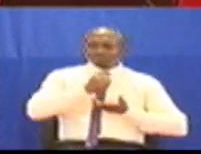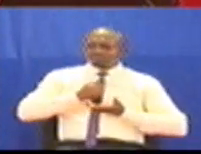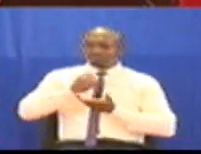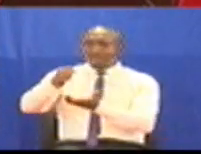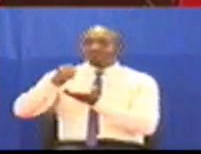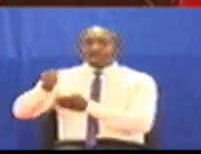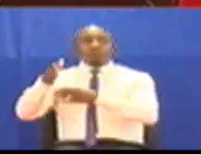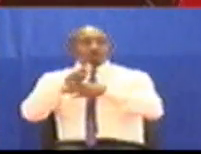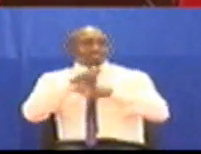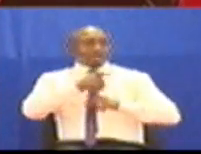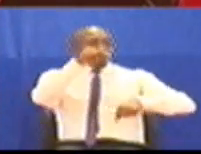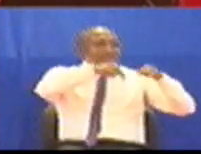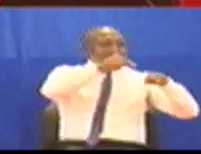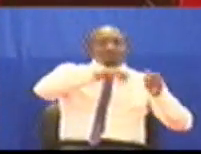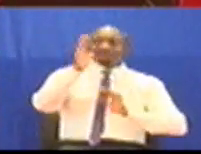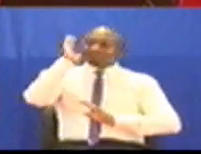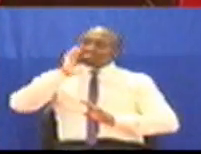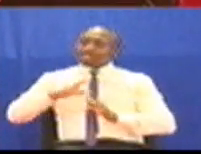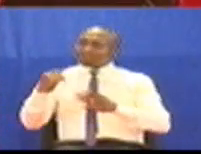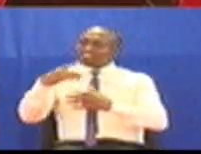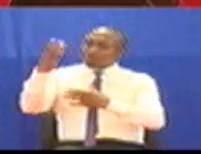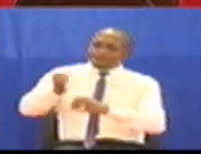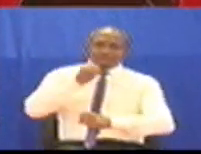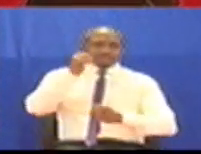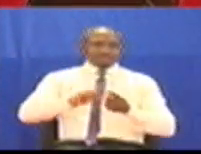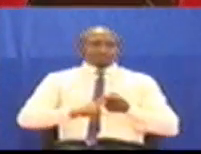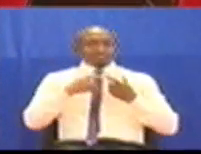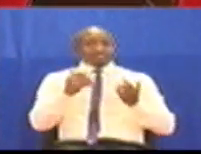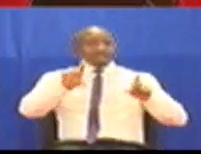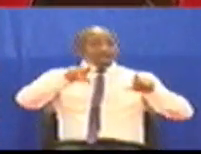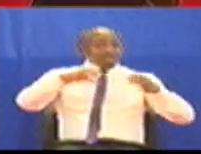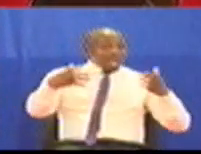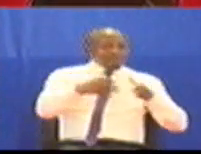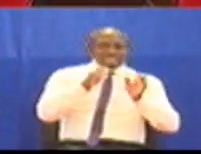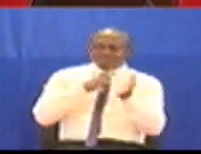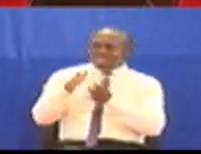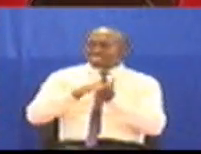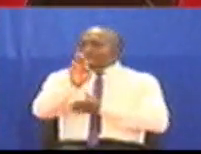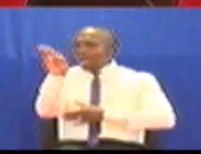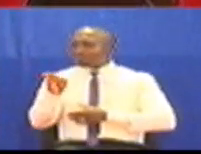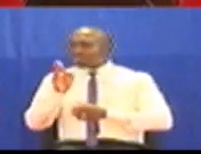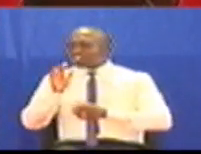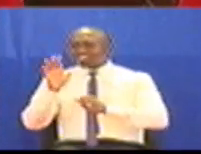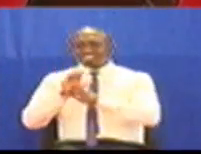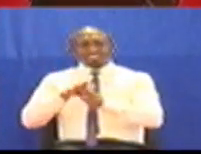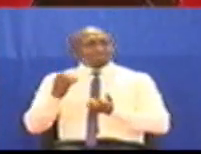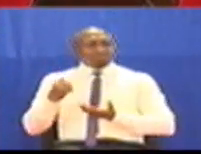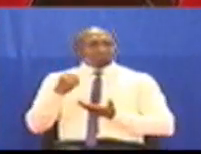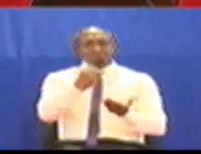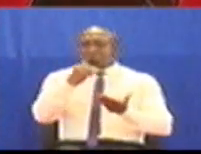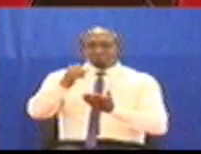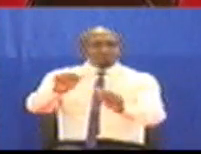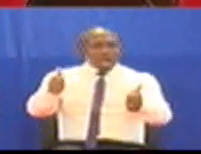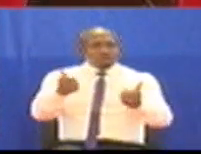vijana waweze kuipata ile fedha. Lakini kamati imeeleza hapa vipo baadhi ya halmashauri nyingi hazipeleki zile fedha, zingine